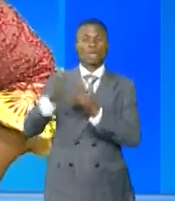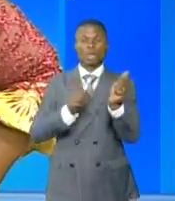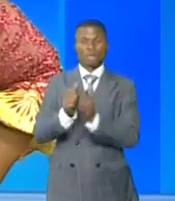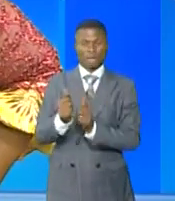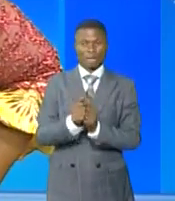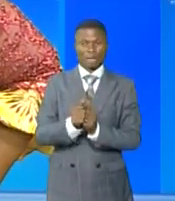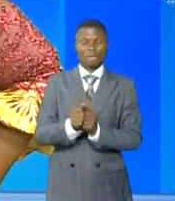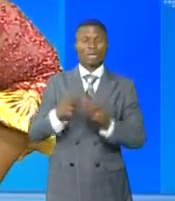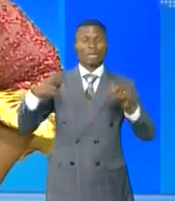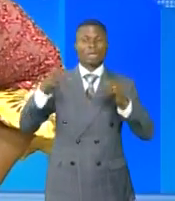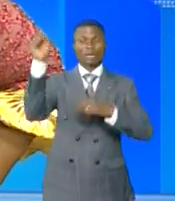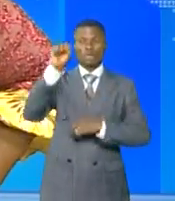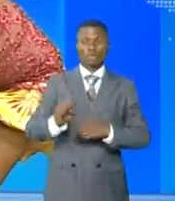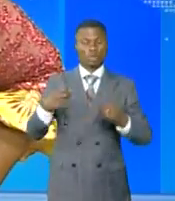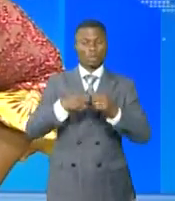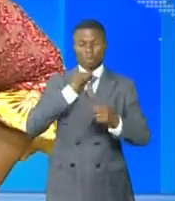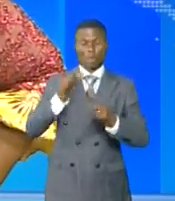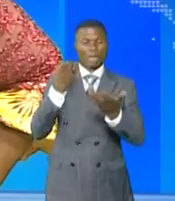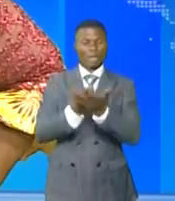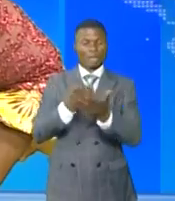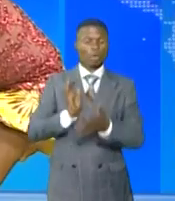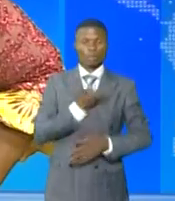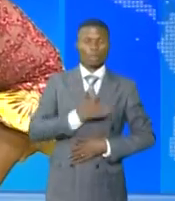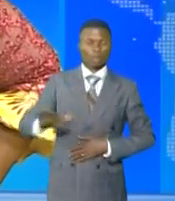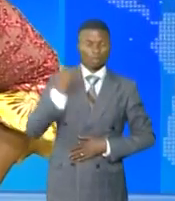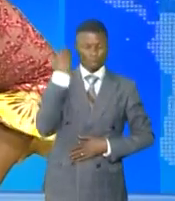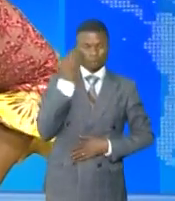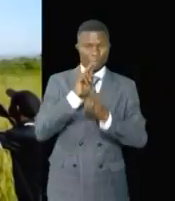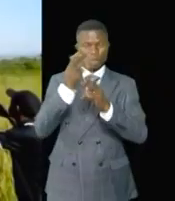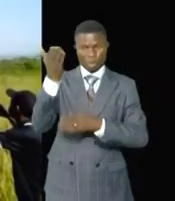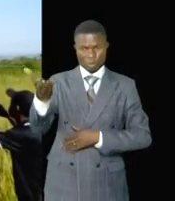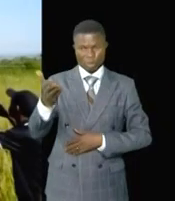la SNEL, mais aussi toute l'économie du pays. Le commentaire de Odilon Kayuma.